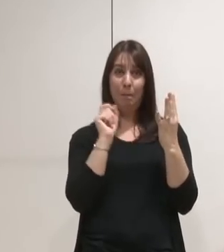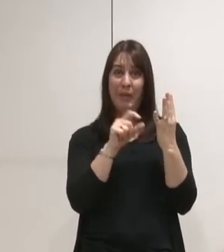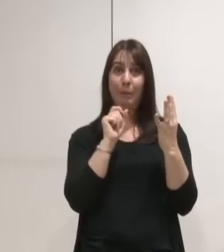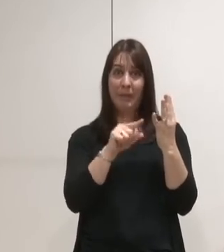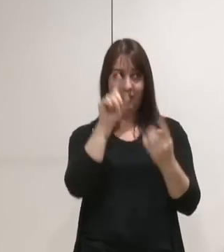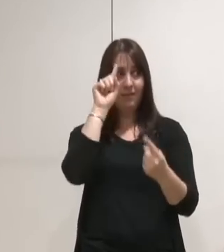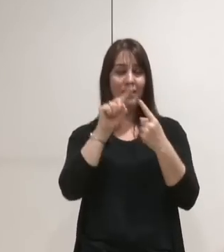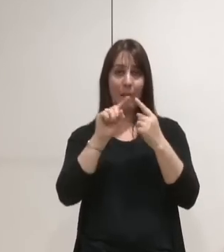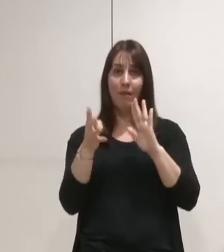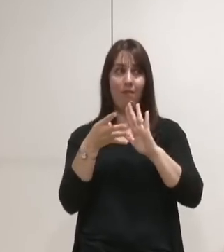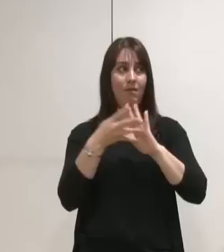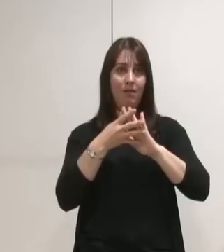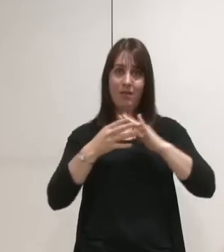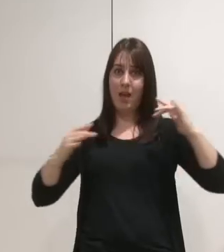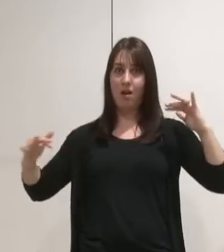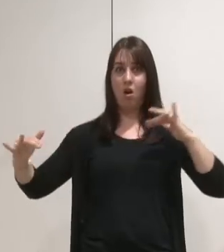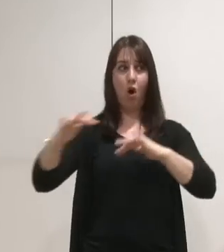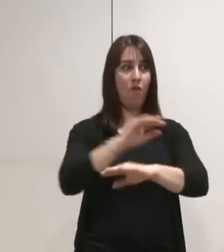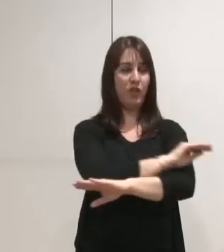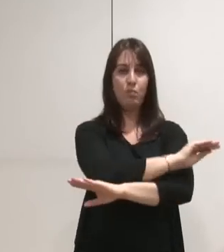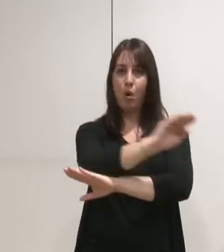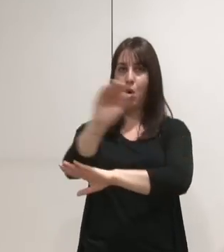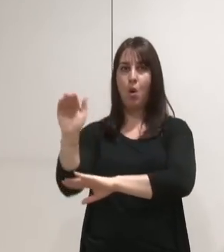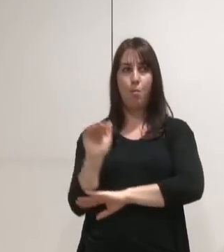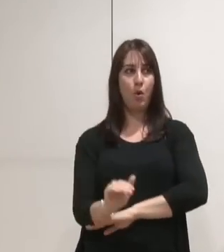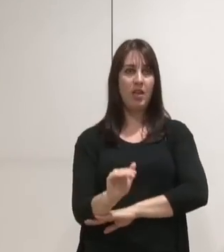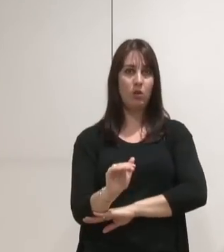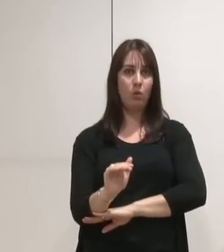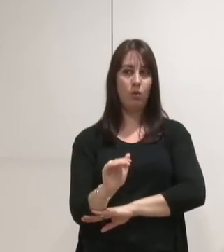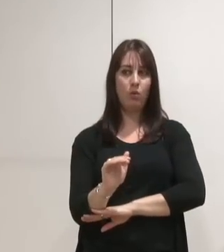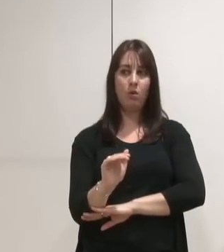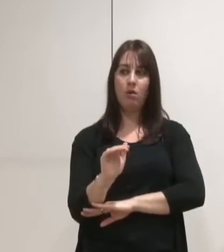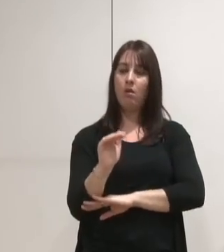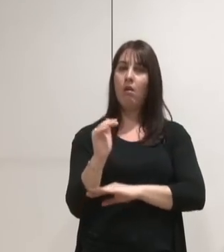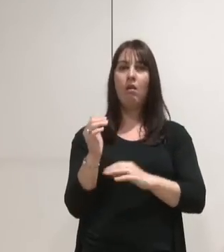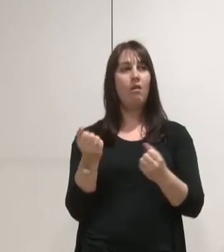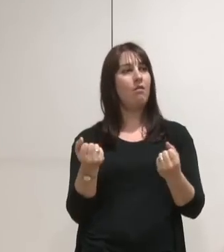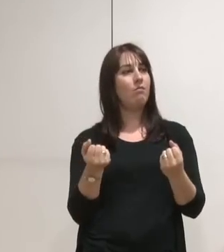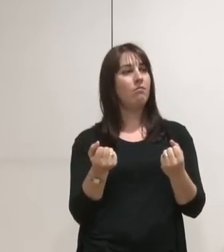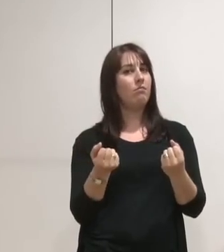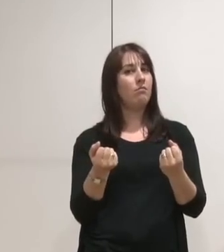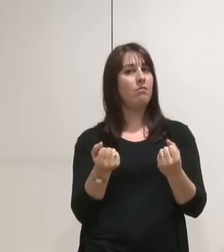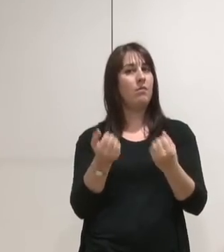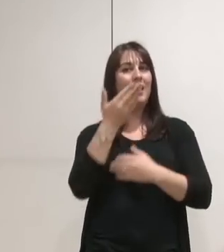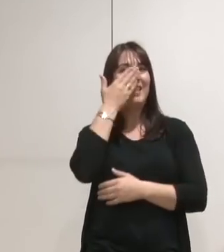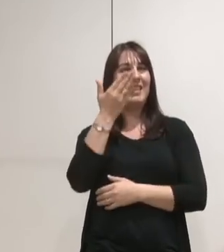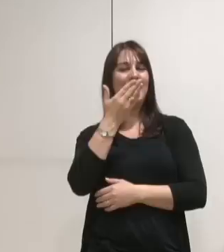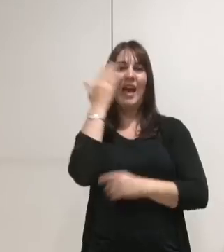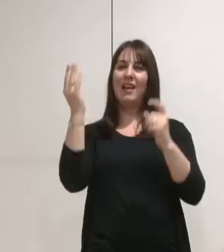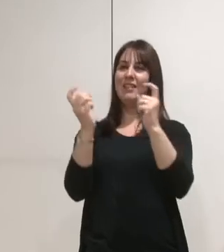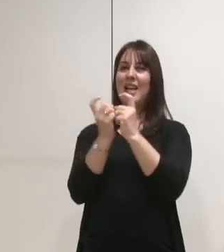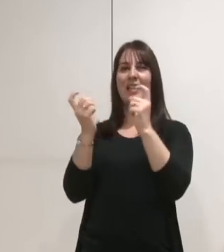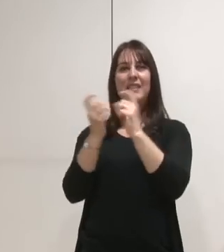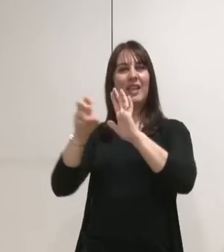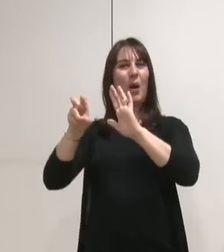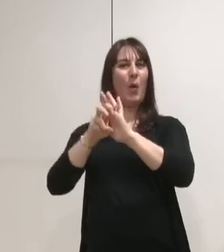critère de protection de l'environnement l'offre proposée par gaz électricité de